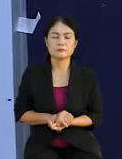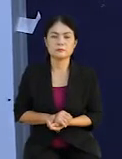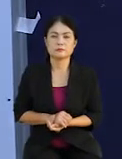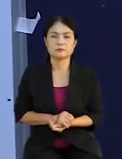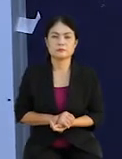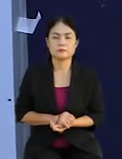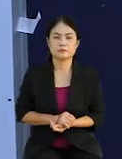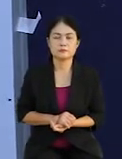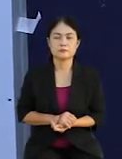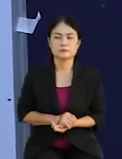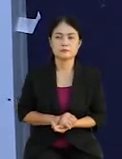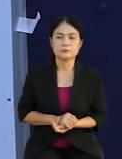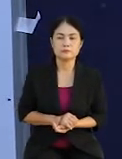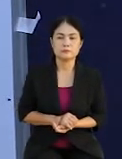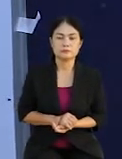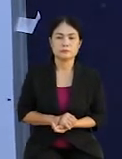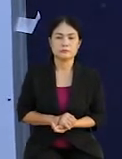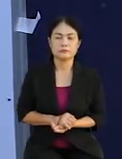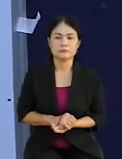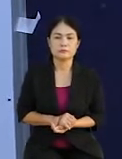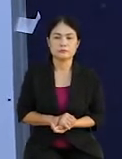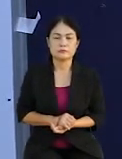nơi lỡ bàn toát nụ